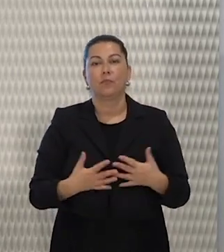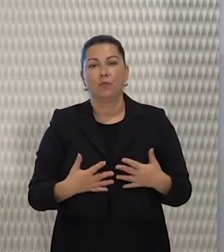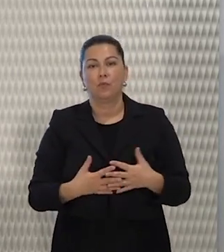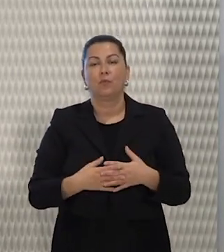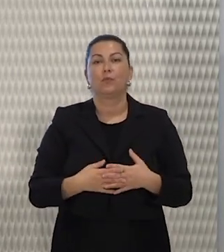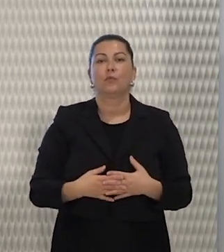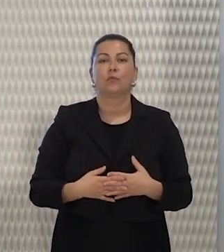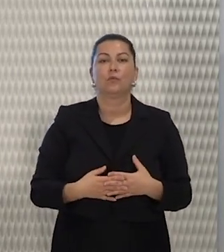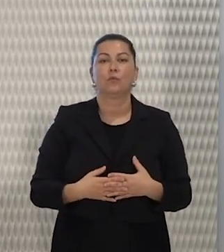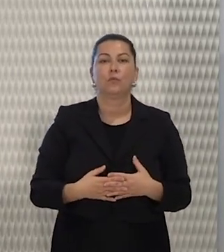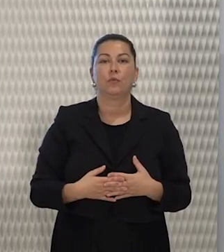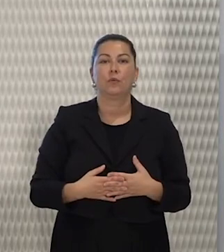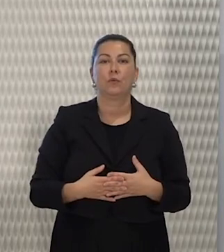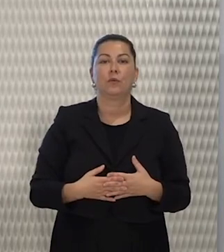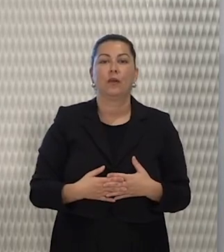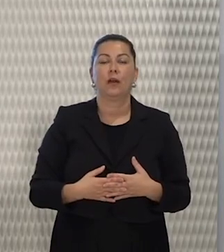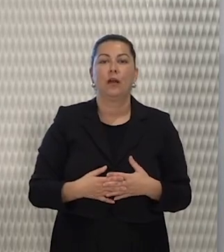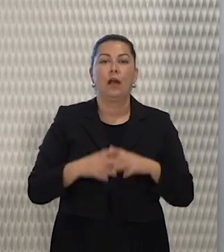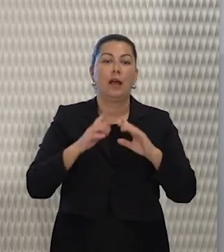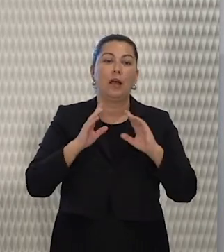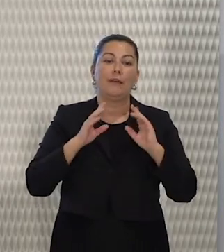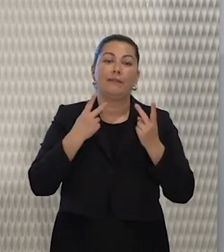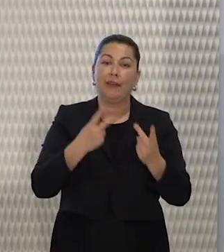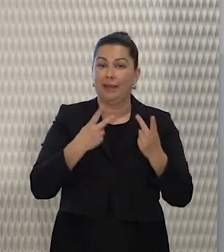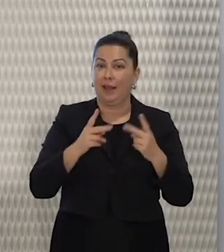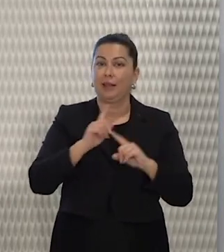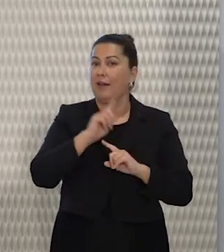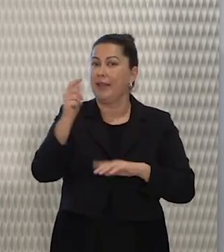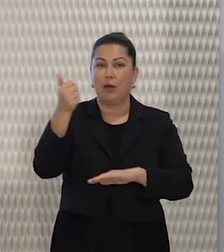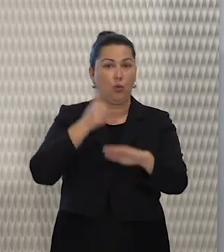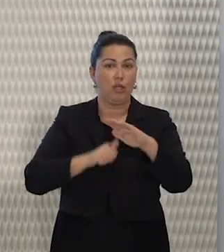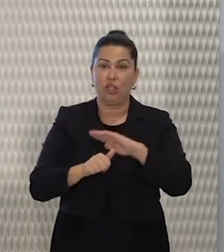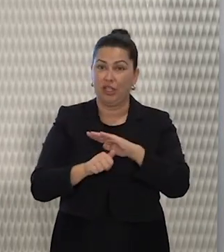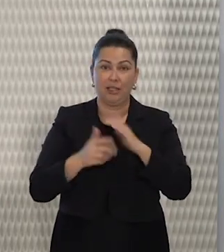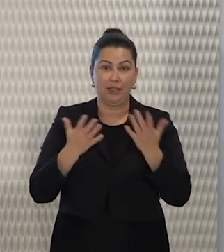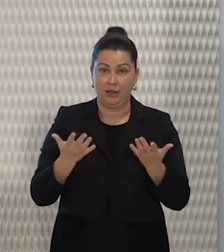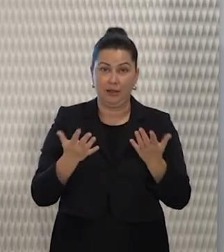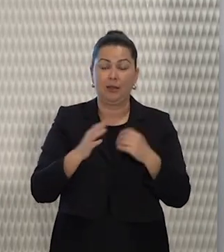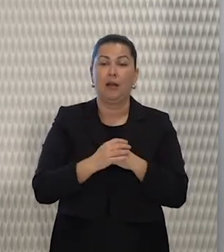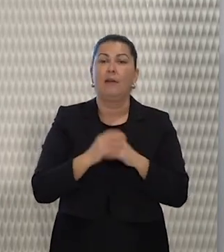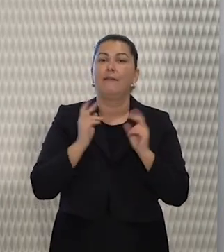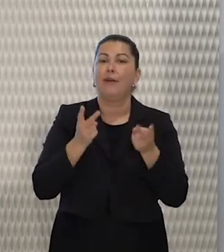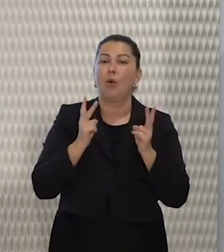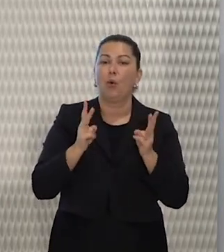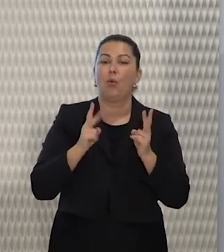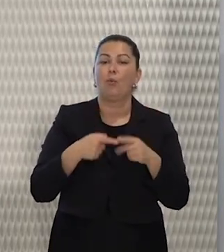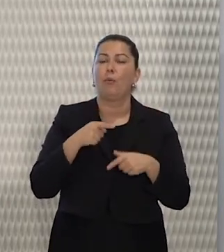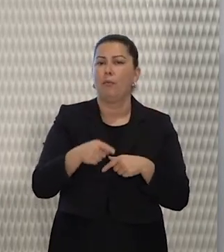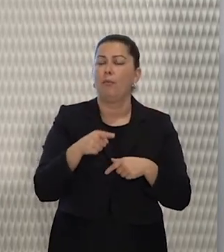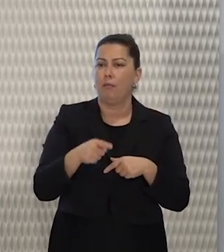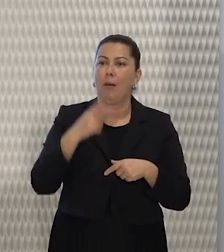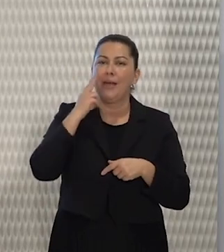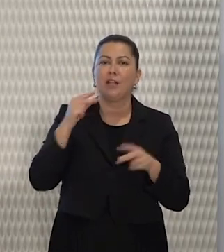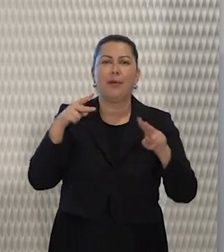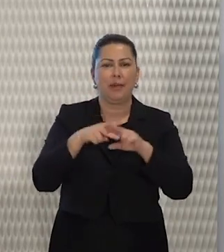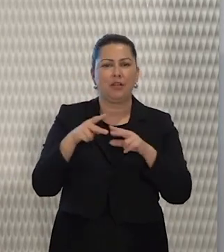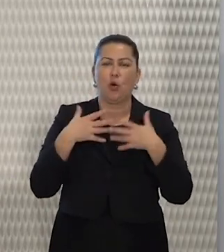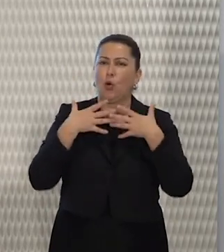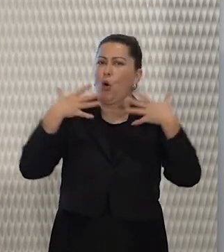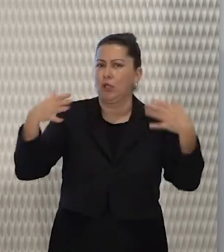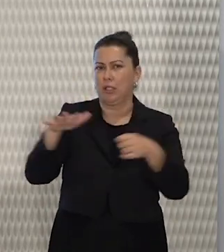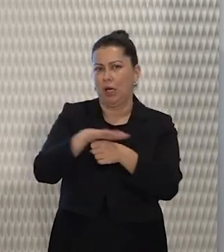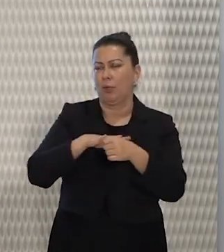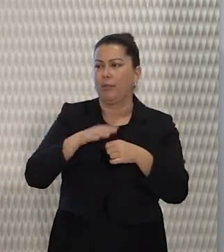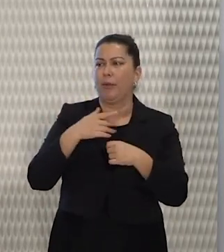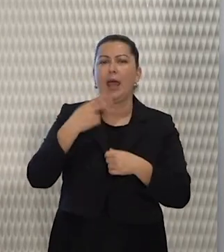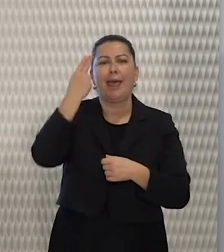Ja, und das sollte man nicht unterschätzen. Wenn man sich nämlich auch vorstellt, wie groß diese Gruppe eigentlich ist. Sie, Herr Landesrat, Sie